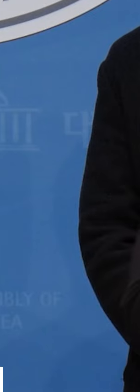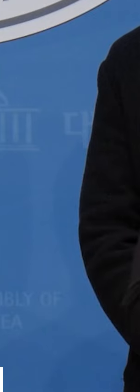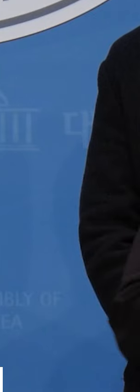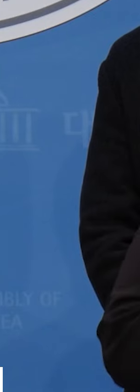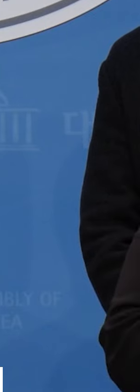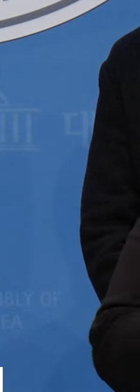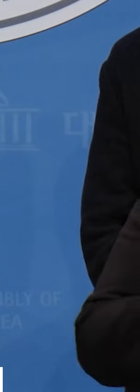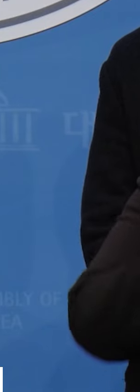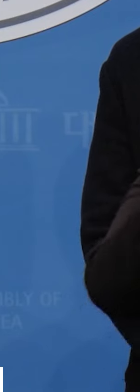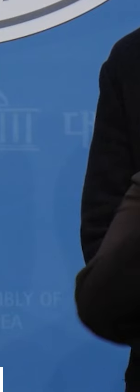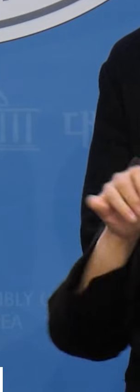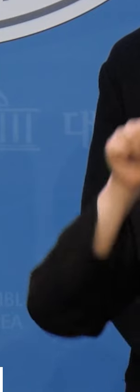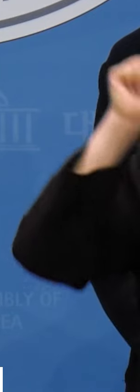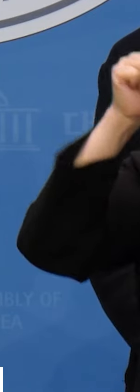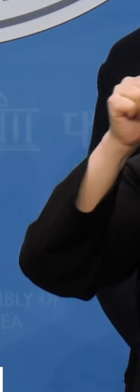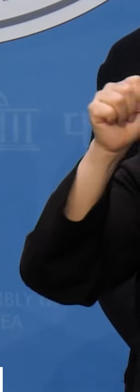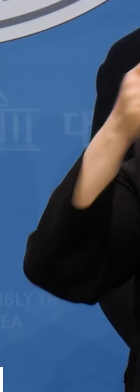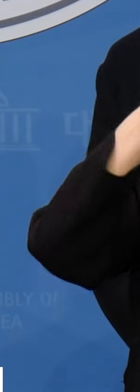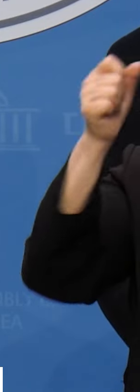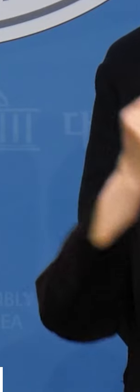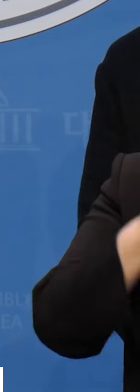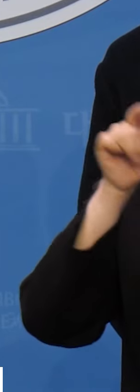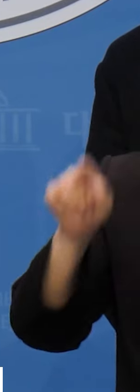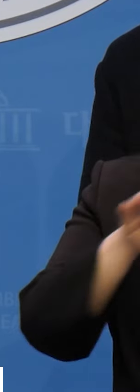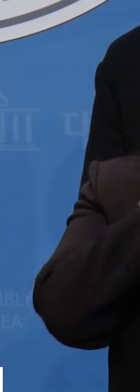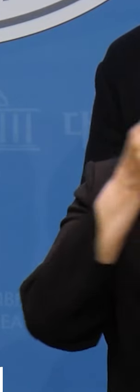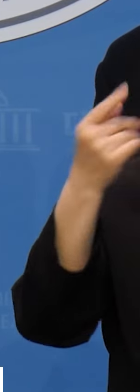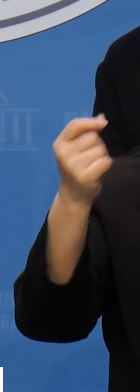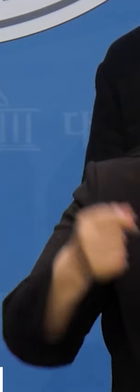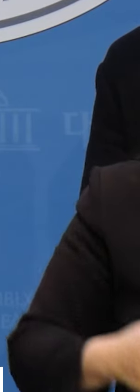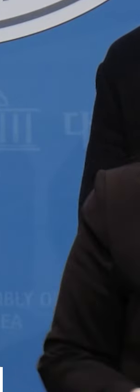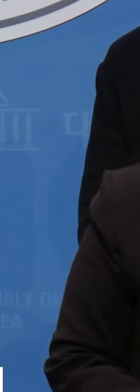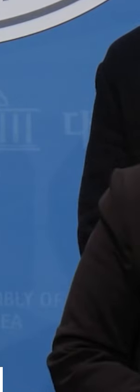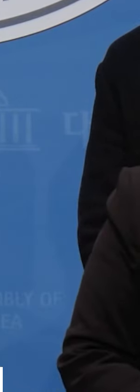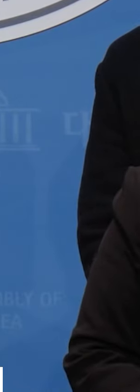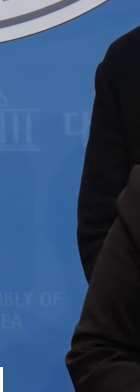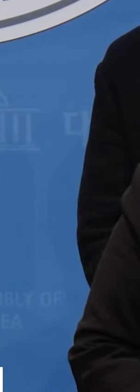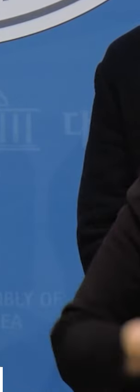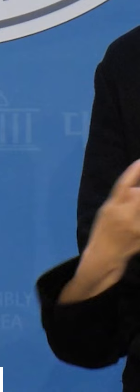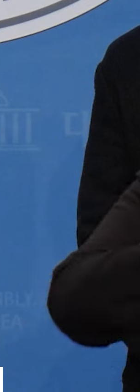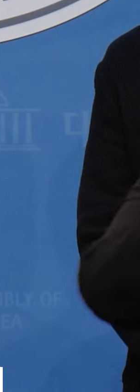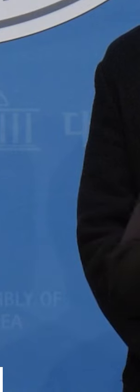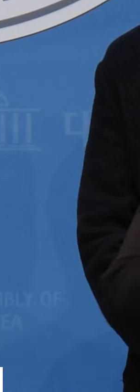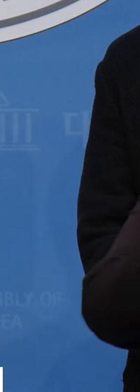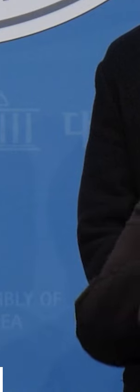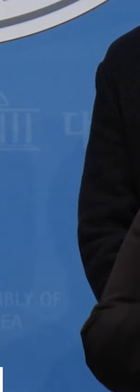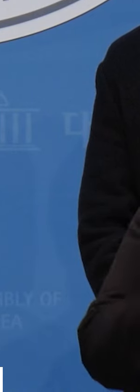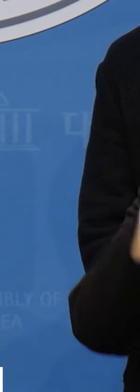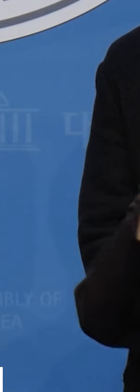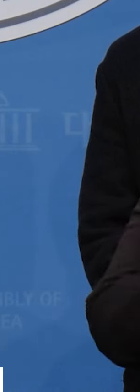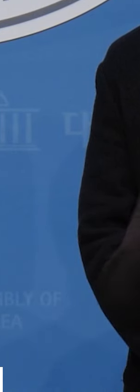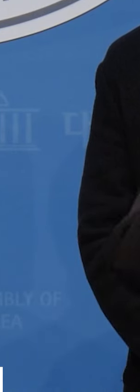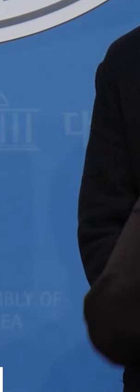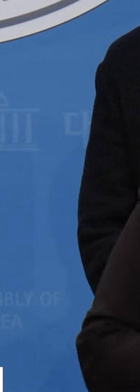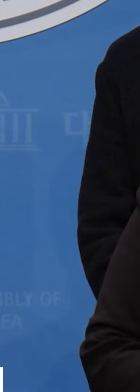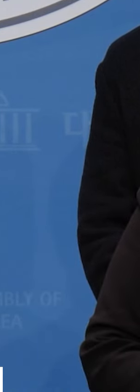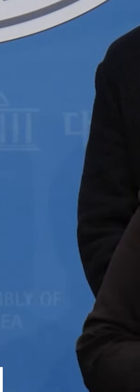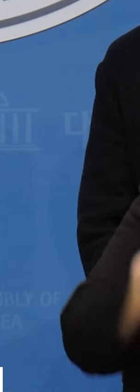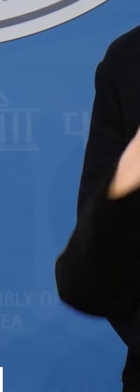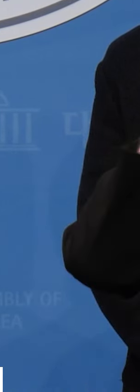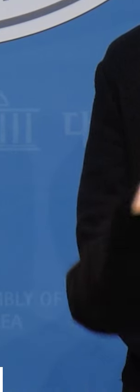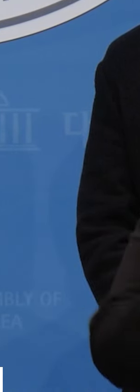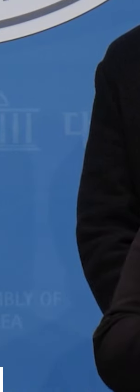당시 시민들의 공적을 기념하는 것이 바람직합니다. 그리고 시기상의 문제도 있습니다. 왜